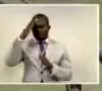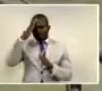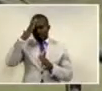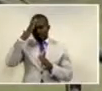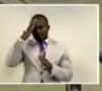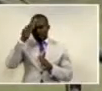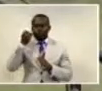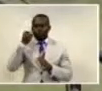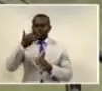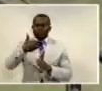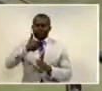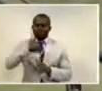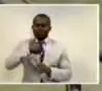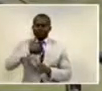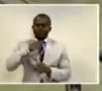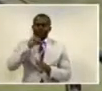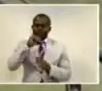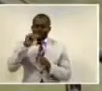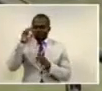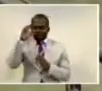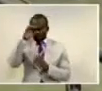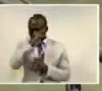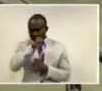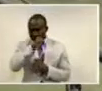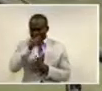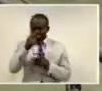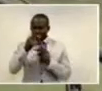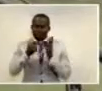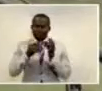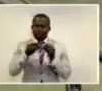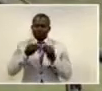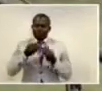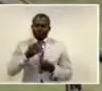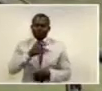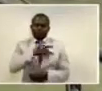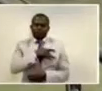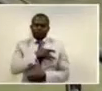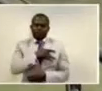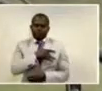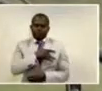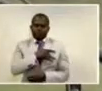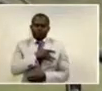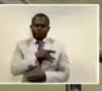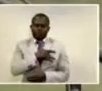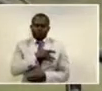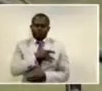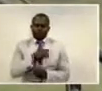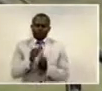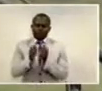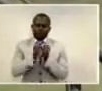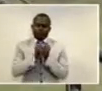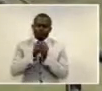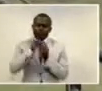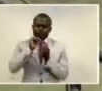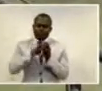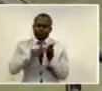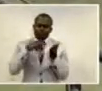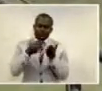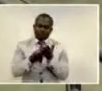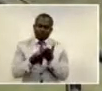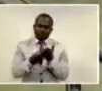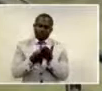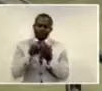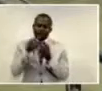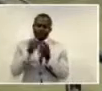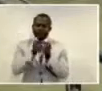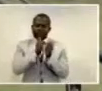tubafite ntacyo tubuze ibyo mutubwiye bidukoze ku mutima twabishyize hamwe nta kibananira turi